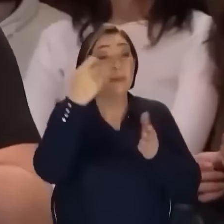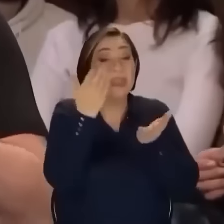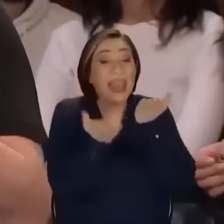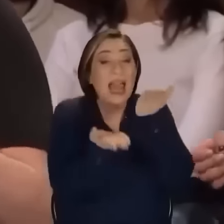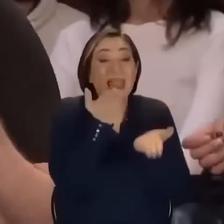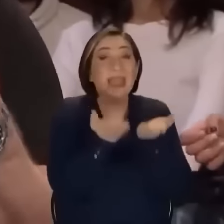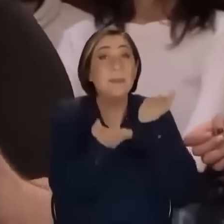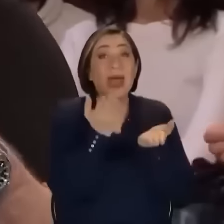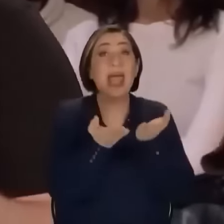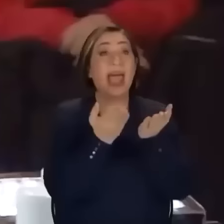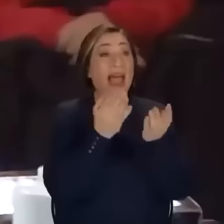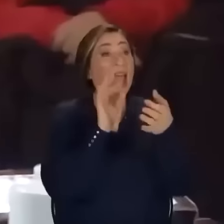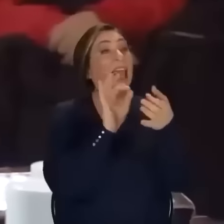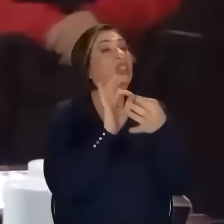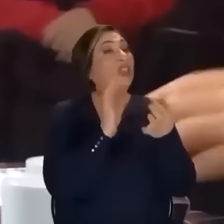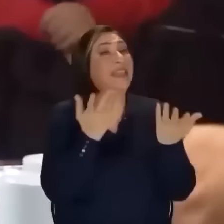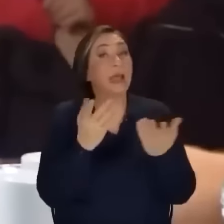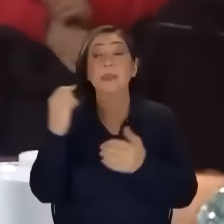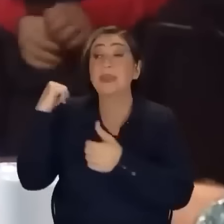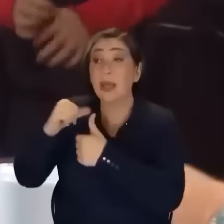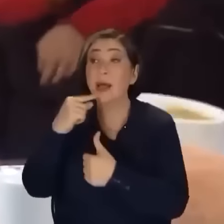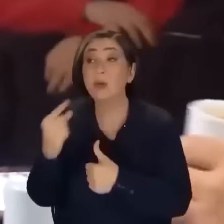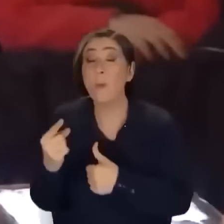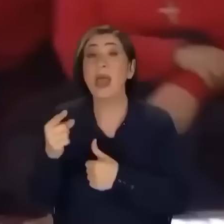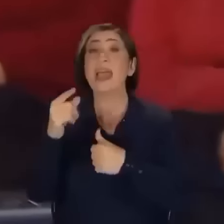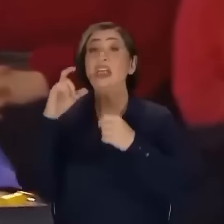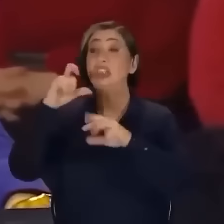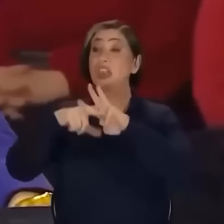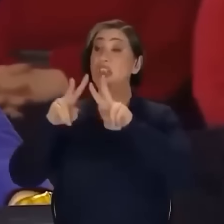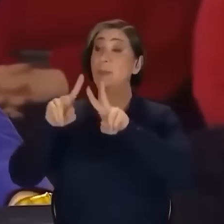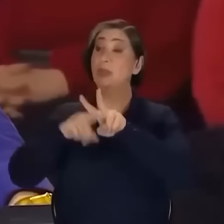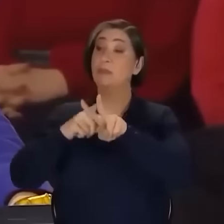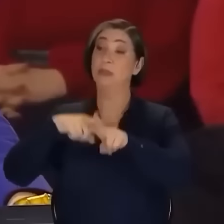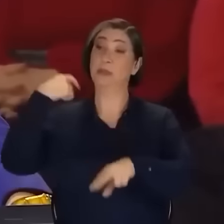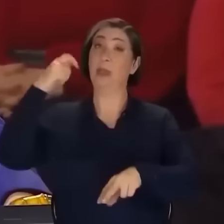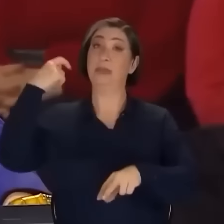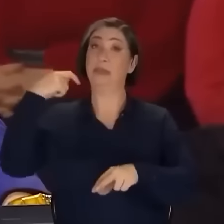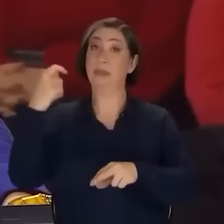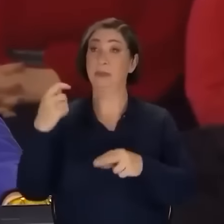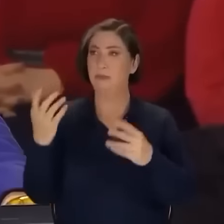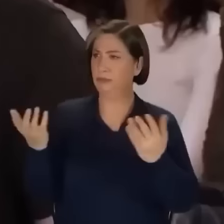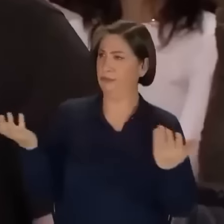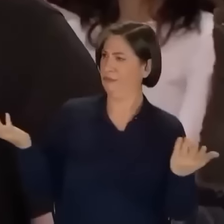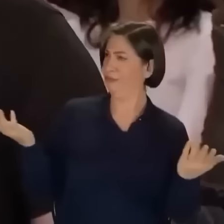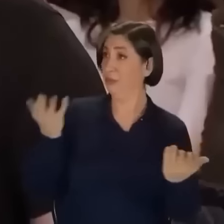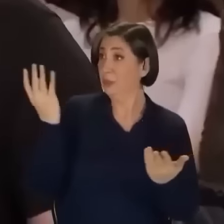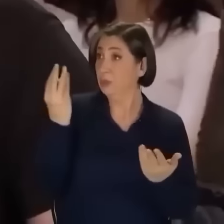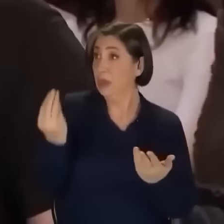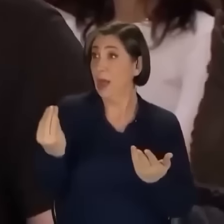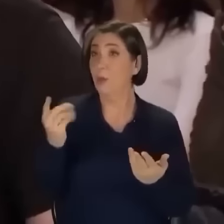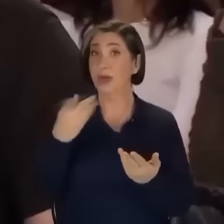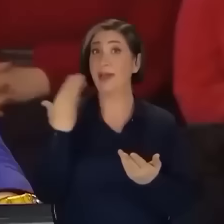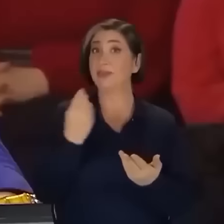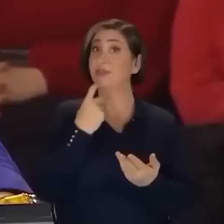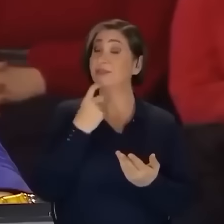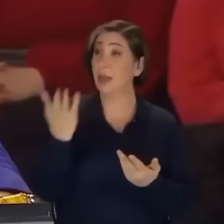değerlendirme filmle ilişki kur Ama bir şey söyleyim tekrar ediyorum diyor ki Yılmaz sineması neden diyor Bu ne güzel Ama bu